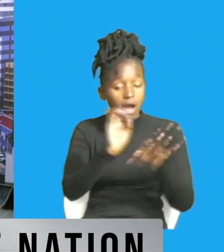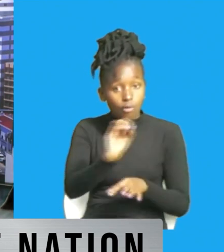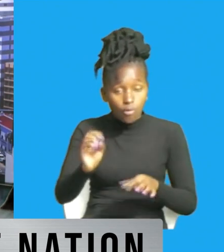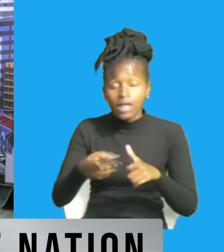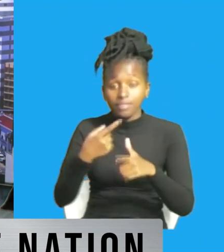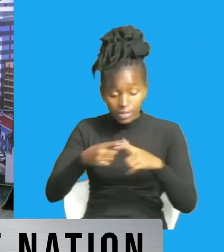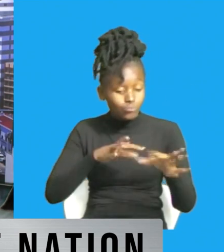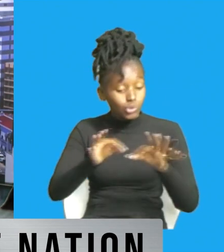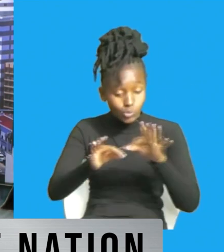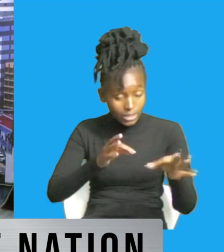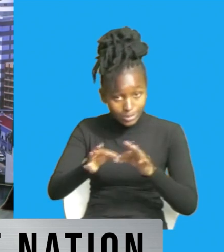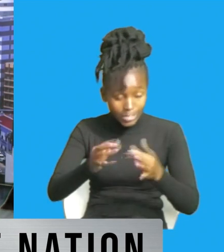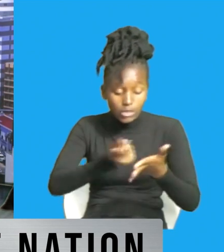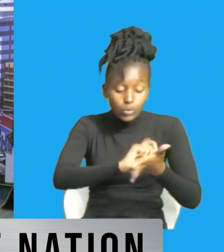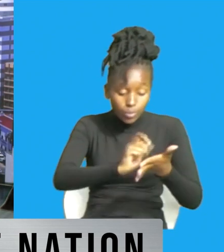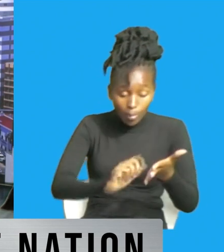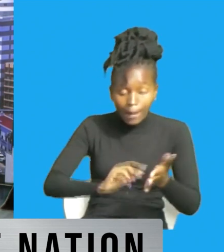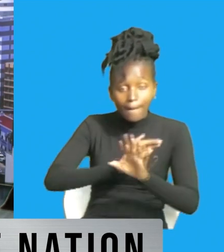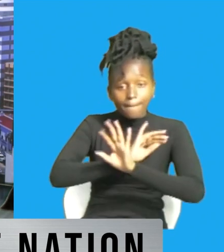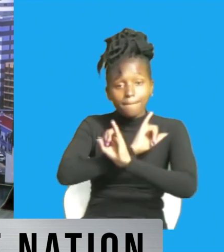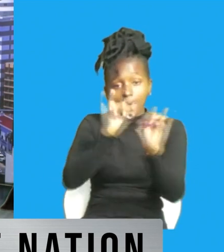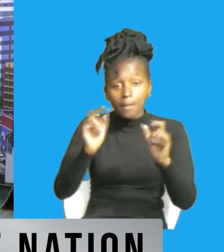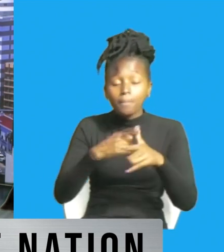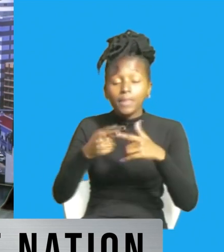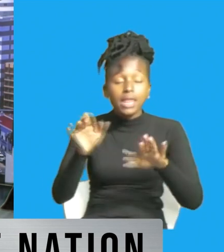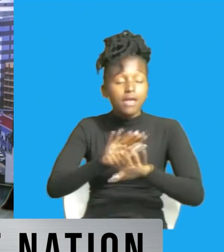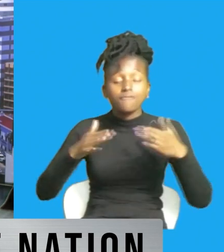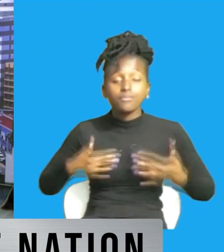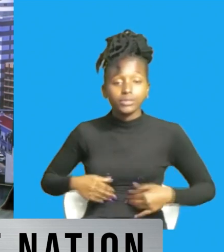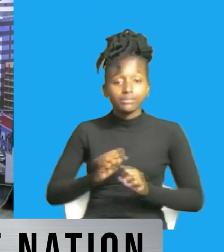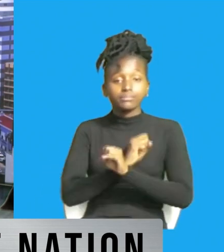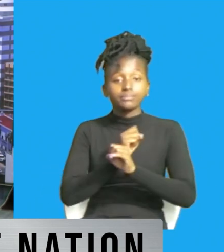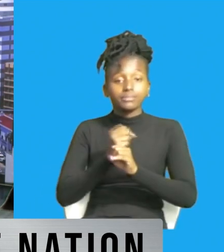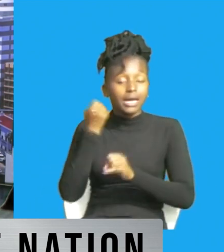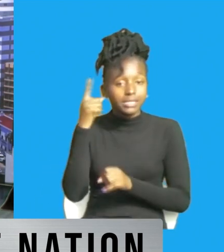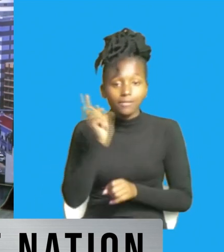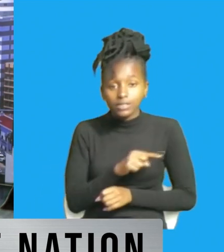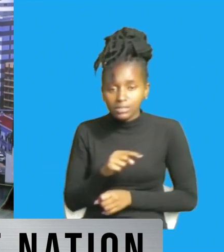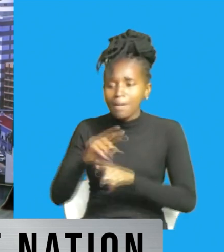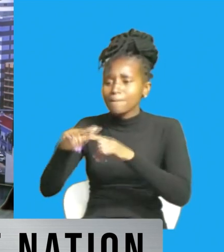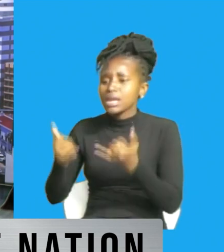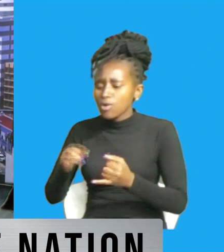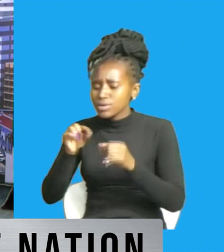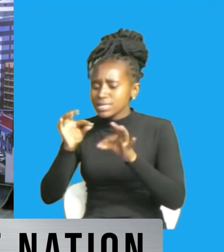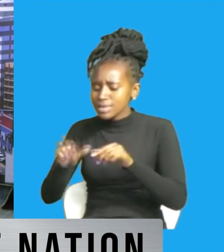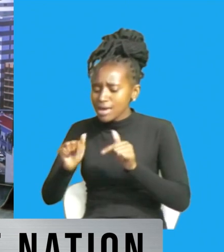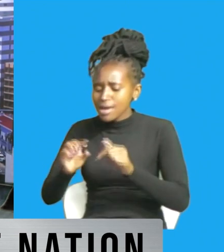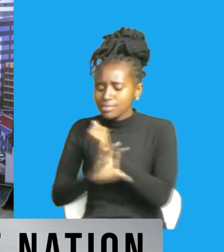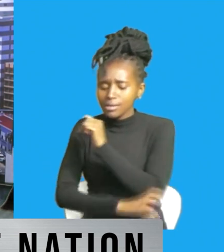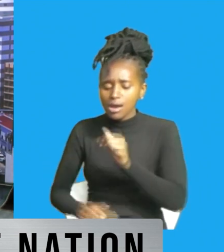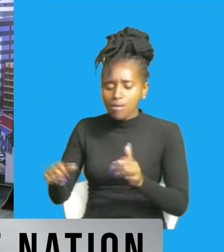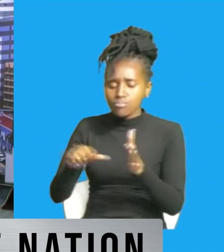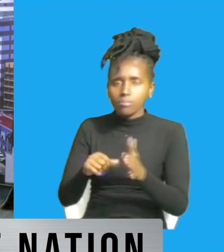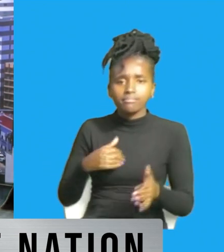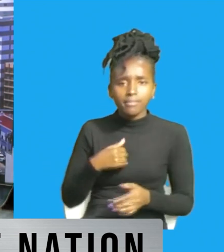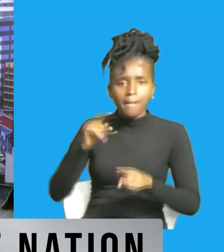Jona, kama nchi iko na shida na wabunge hawezi ongea kama wabunge, wanangoja kwanza rais aseme ama